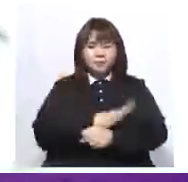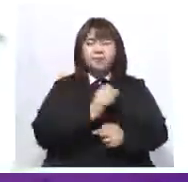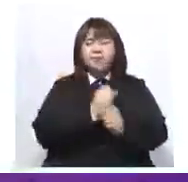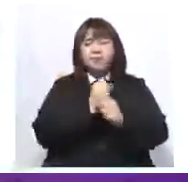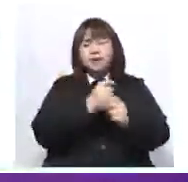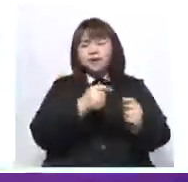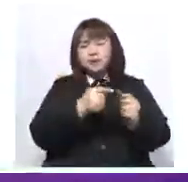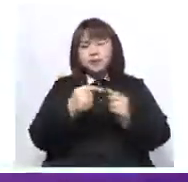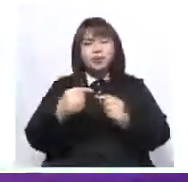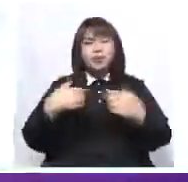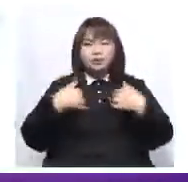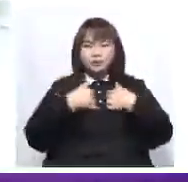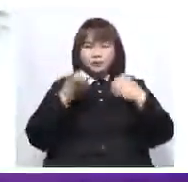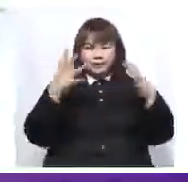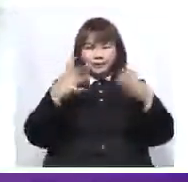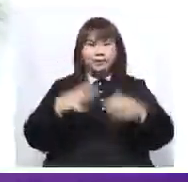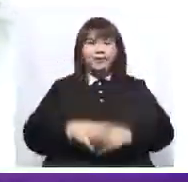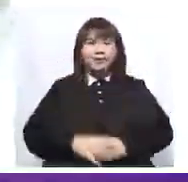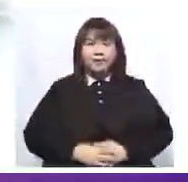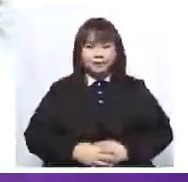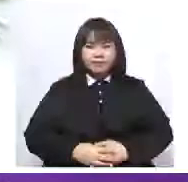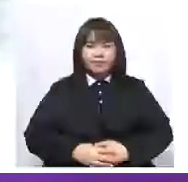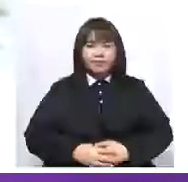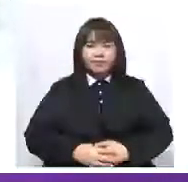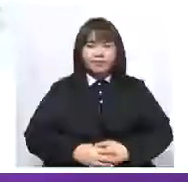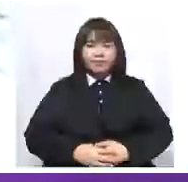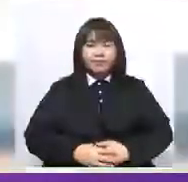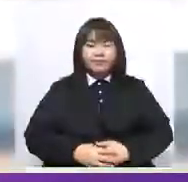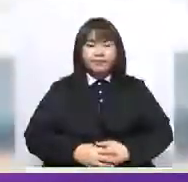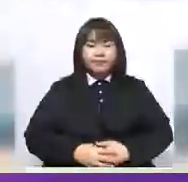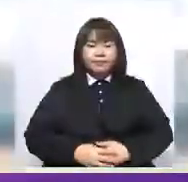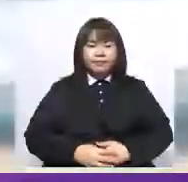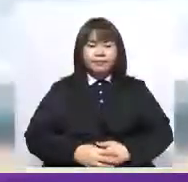านกันแบบแทบไม่เหนื่อยได้อีกนานเลยล่ะครับ